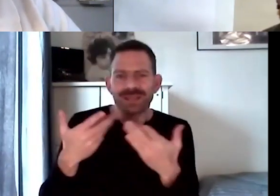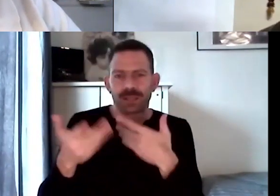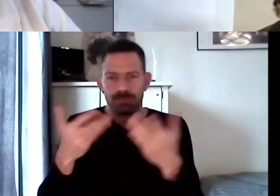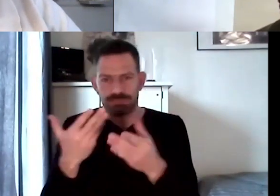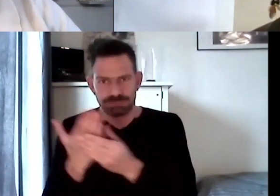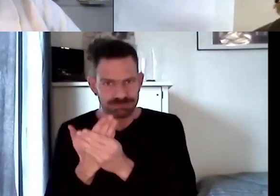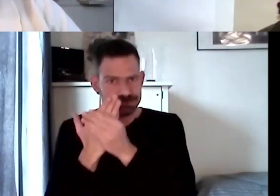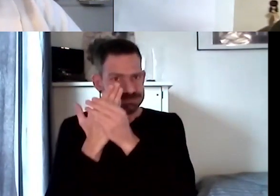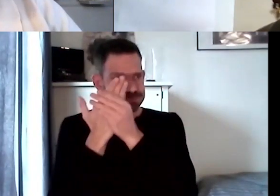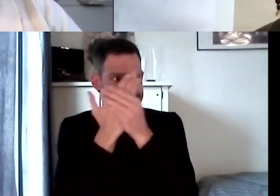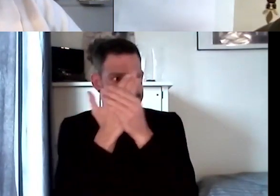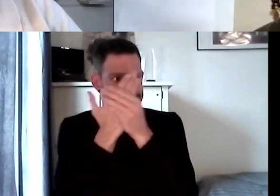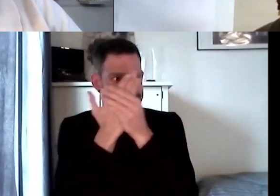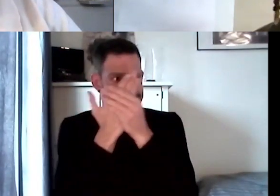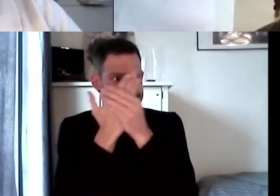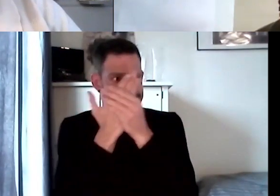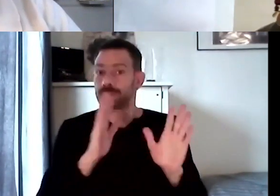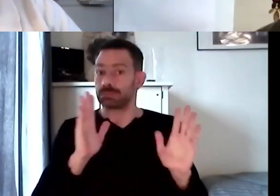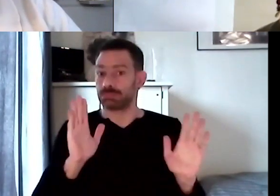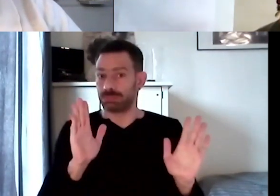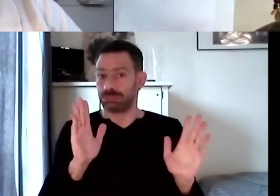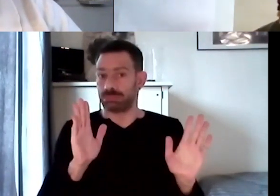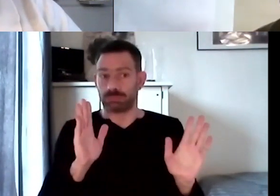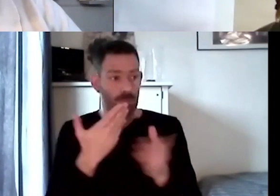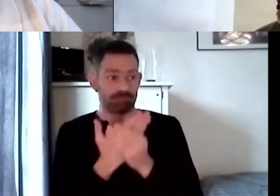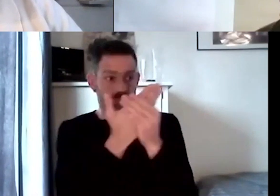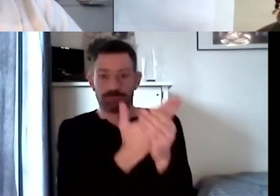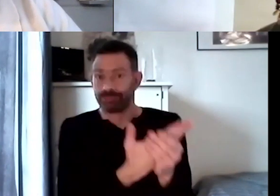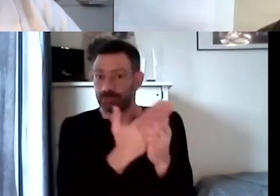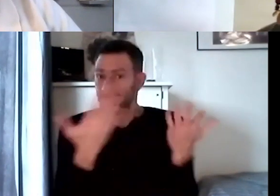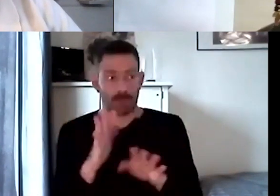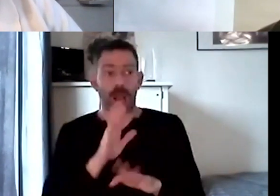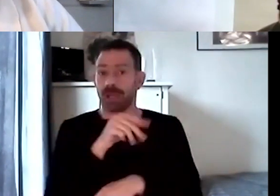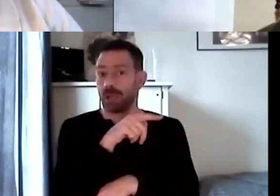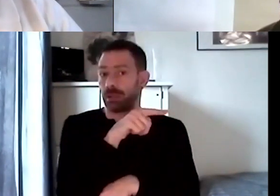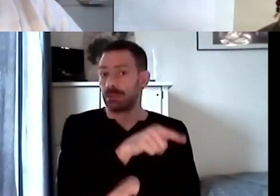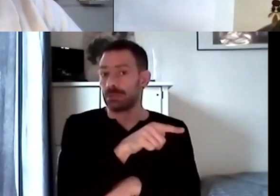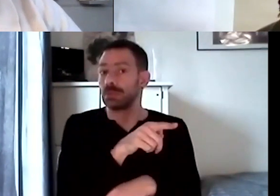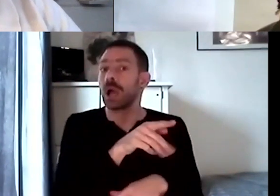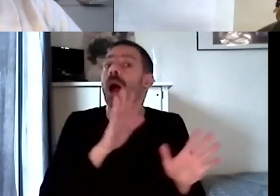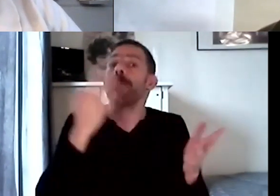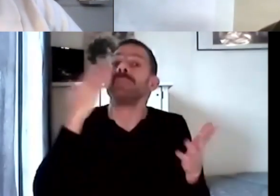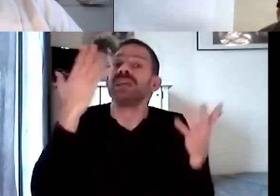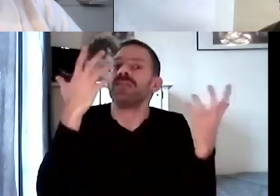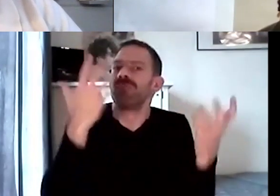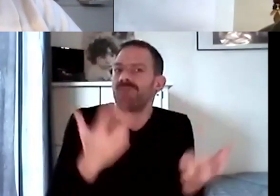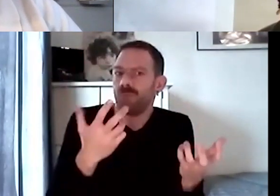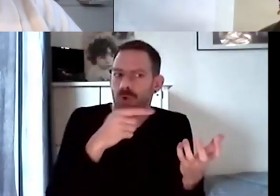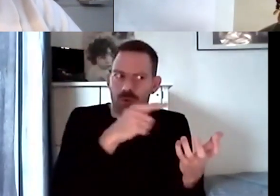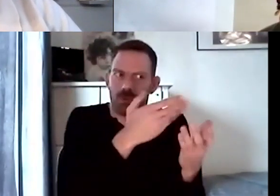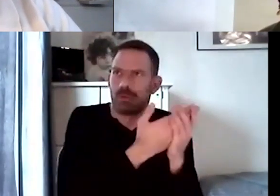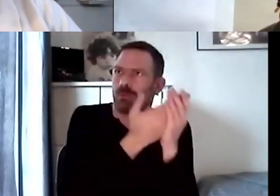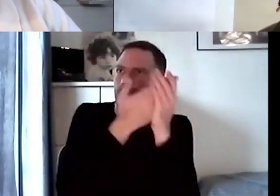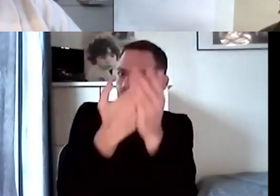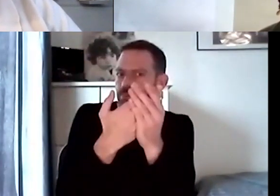bilan de utilisé. compétences. Et après, ce document, il est remis au bénéficiaire. Et le bénéficiaire, si c'est son souhait, pourra le transmettre